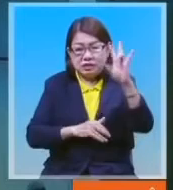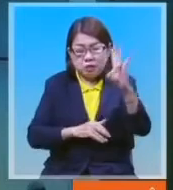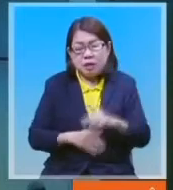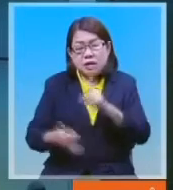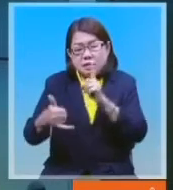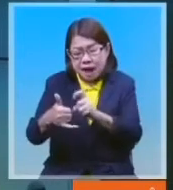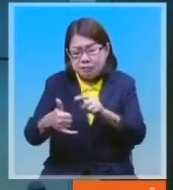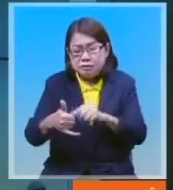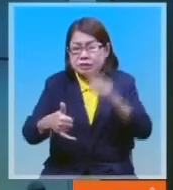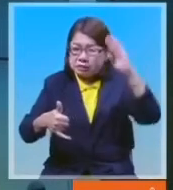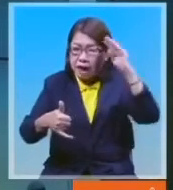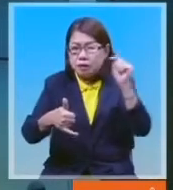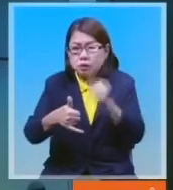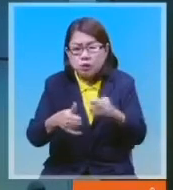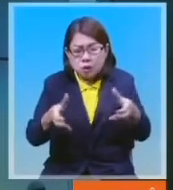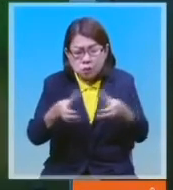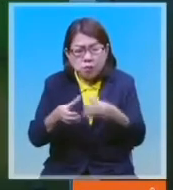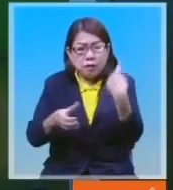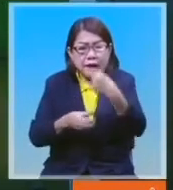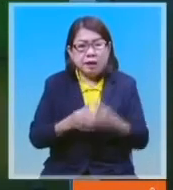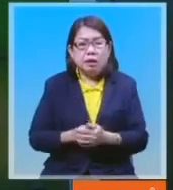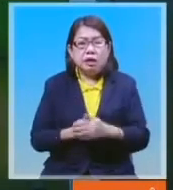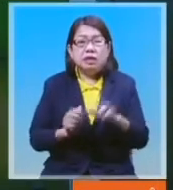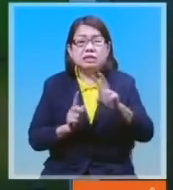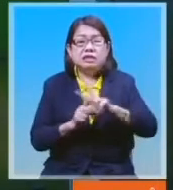อยู่สังกัดไหนรักษา